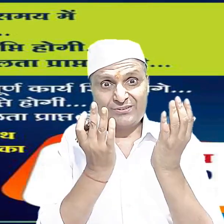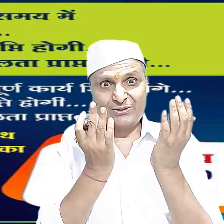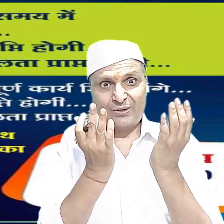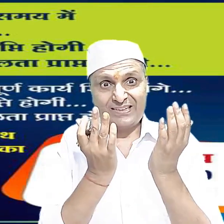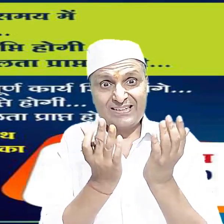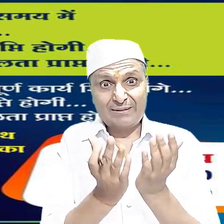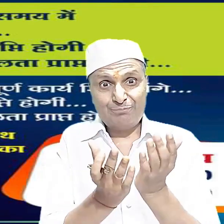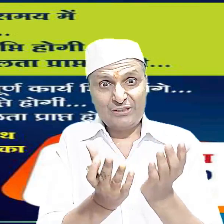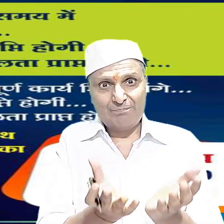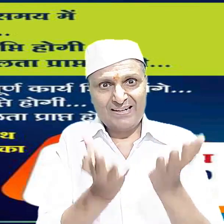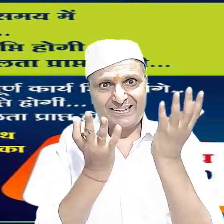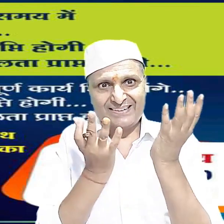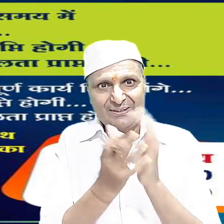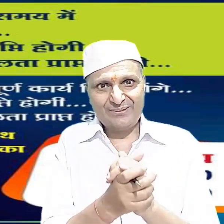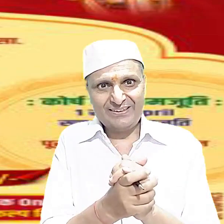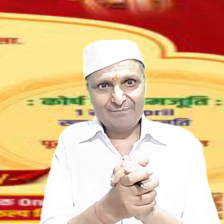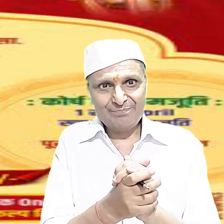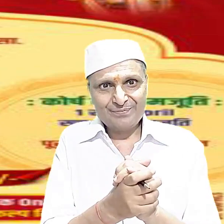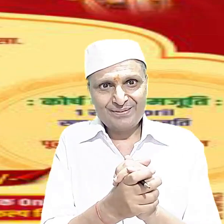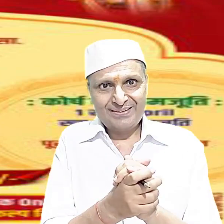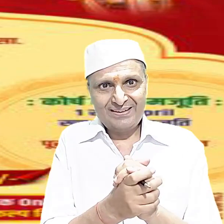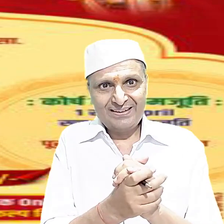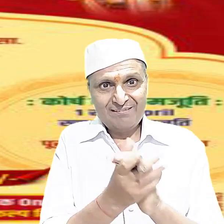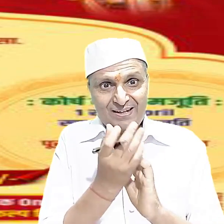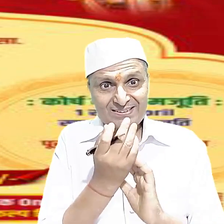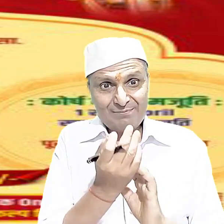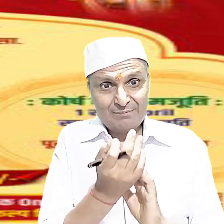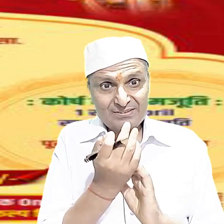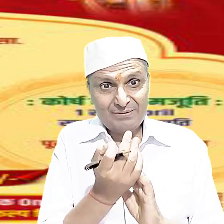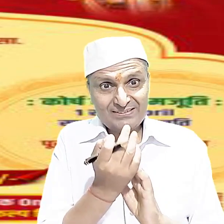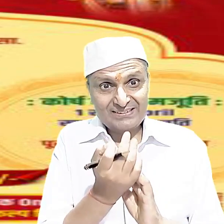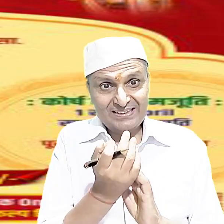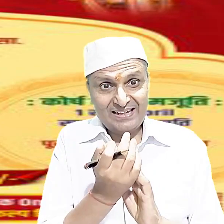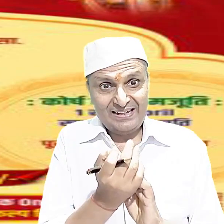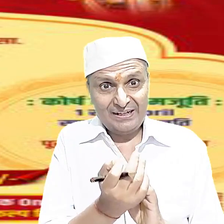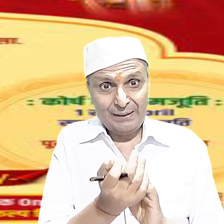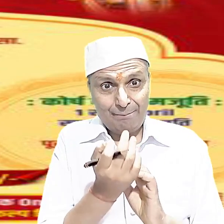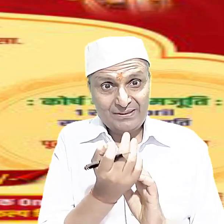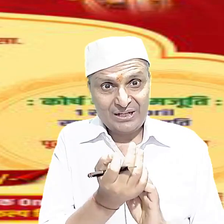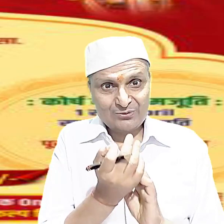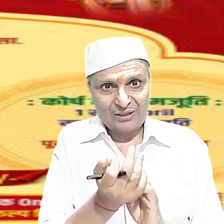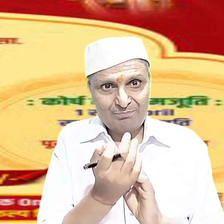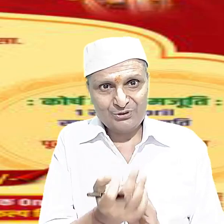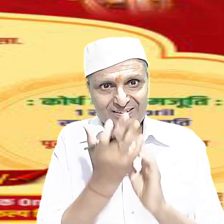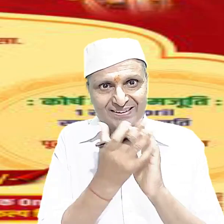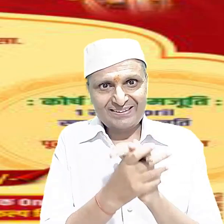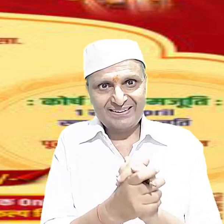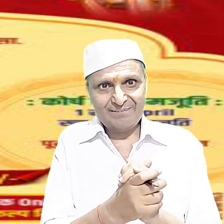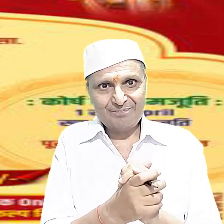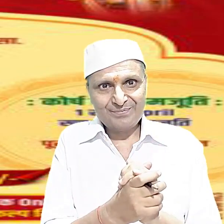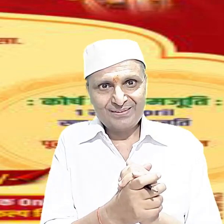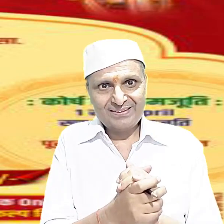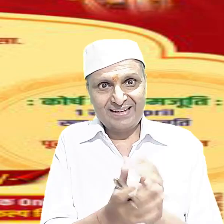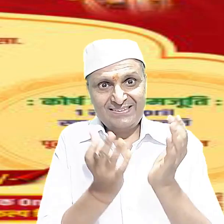आके उन साधुओं के साथ जाके पूजा पाठ करते हैं उनकी, वास्तव में हम सम्यक दर्शन के नहीं मिथ्यात्व का पोषक करते